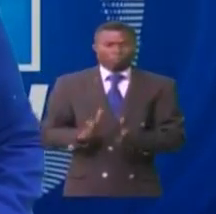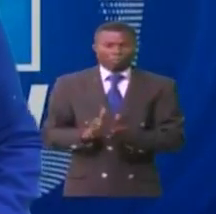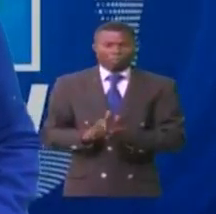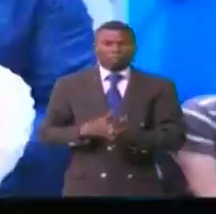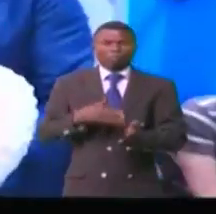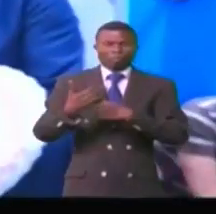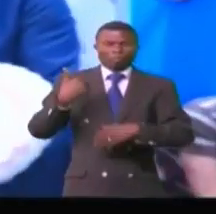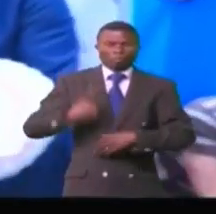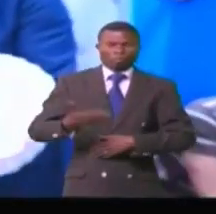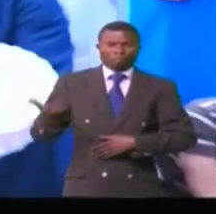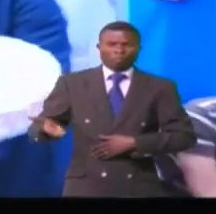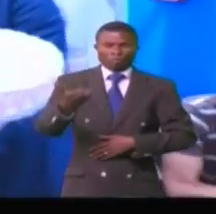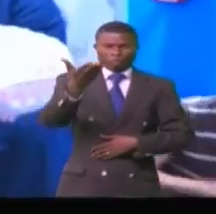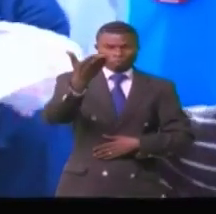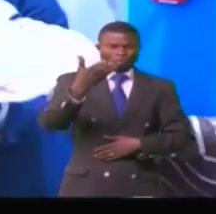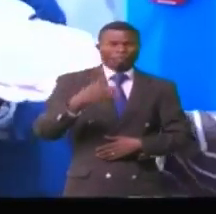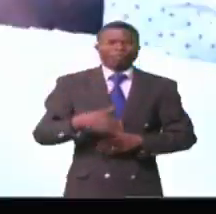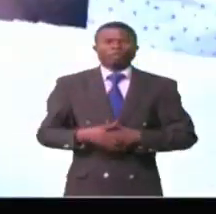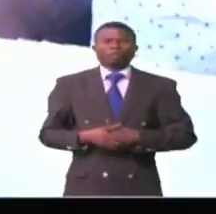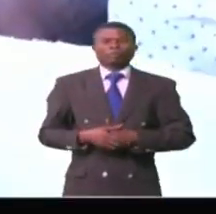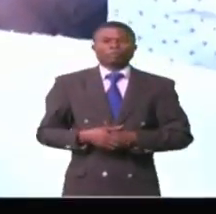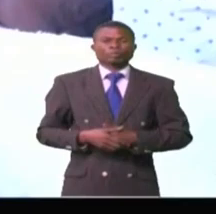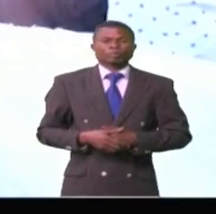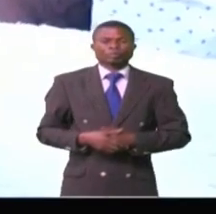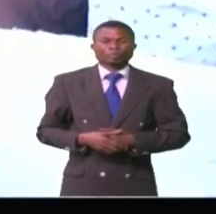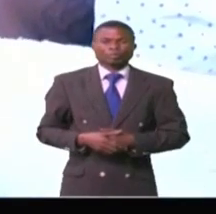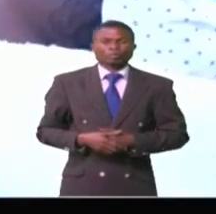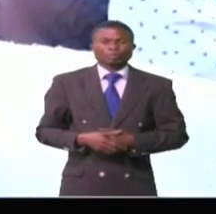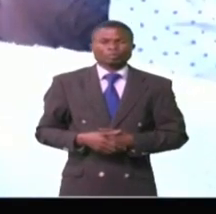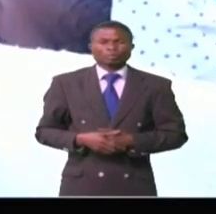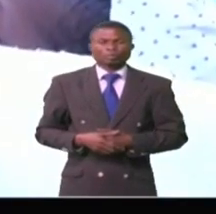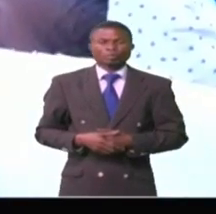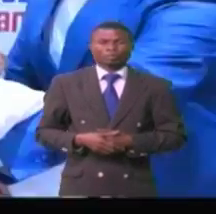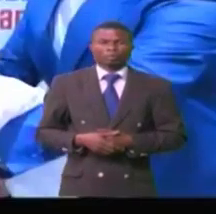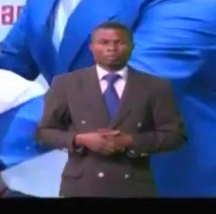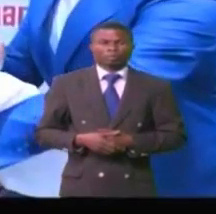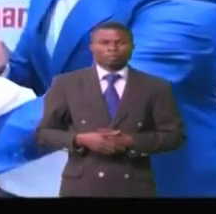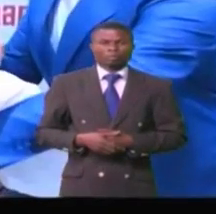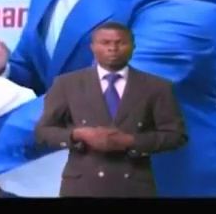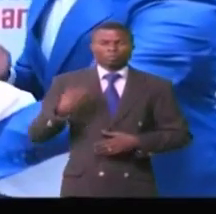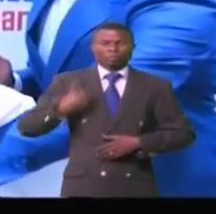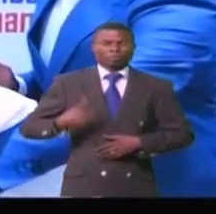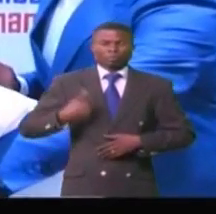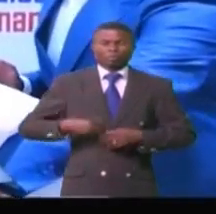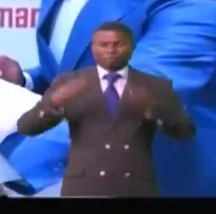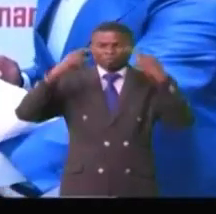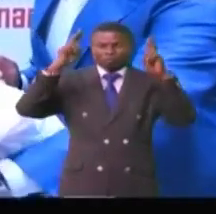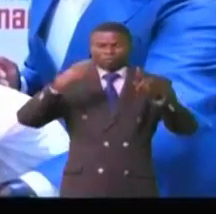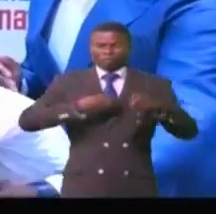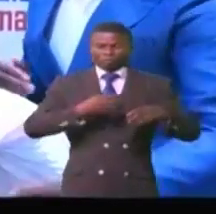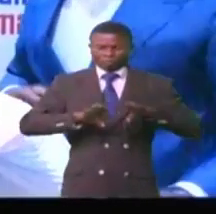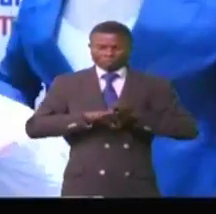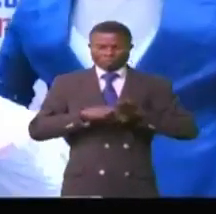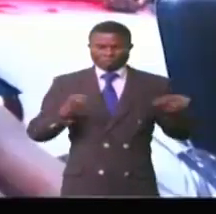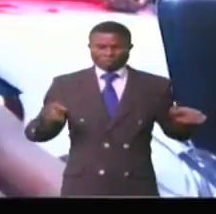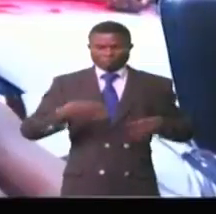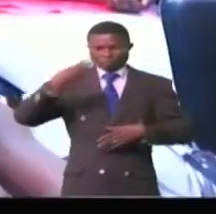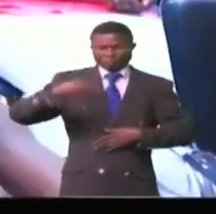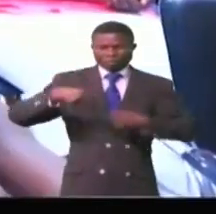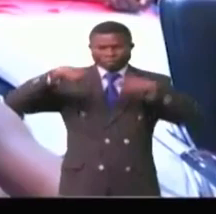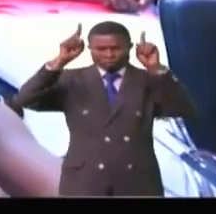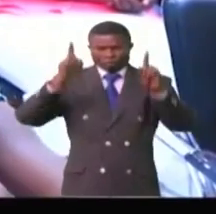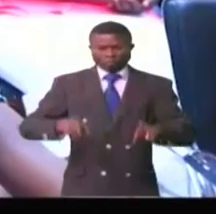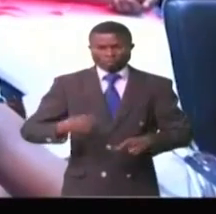Pégé. Âgé de 6 jours seulement, ce bébé a subi avec succès une opération à cœur ouvert grâce à la 4e édition de